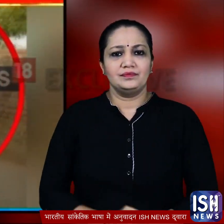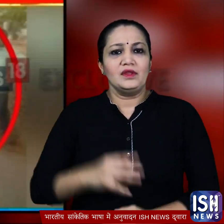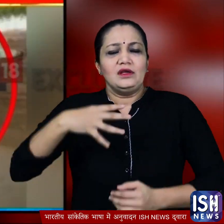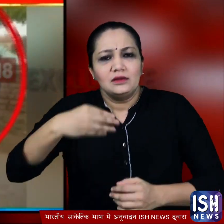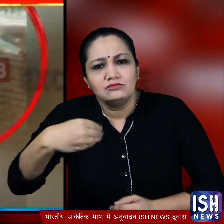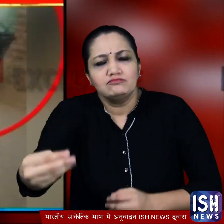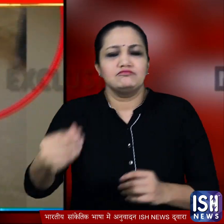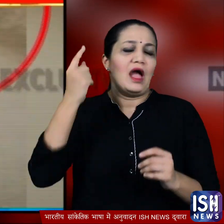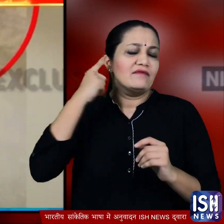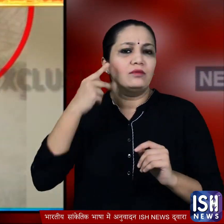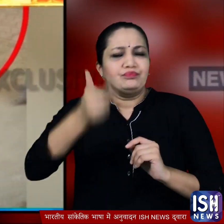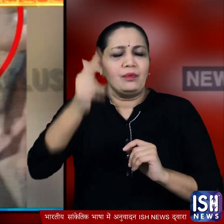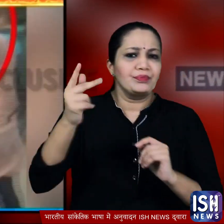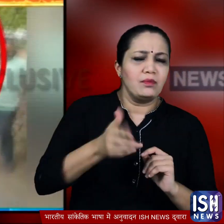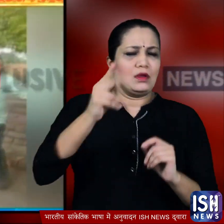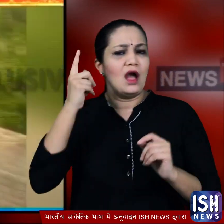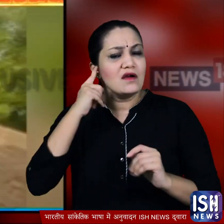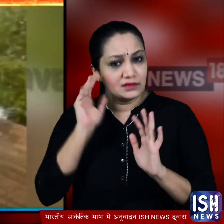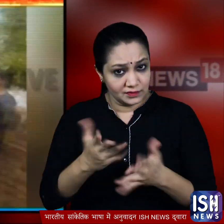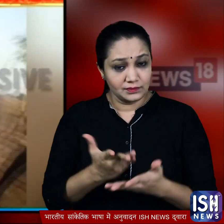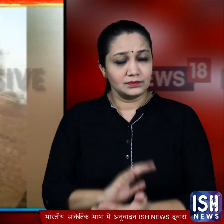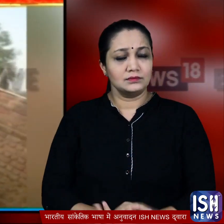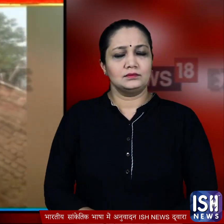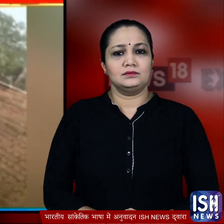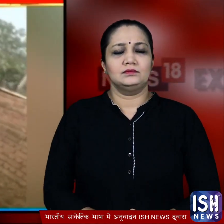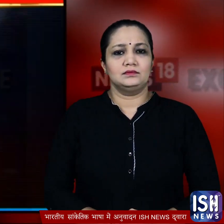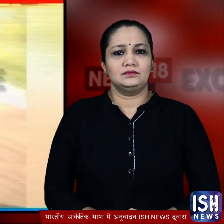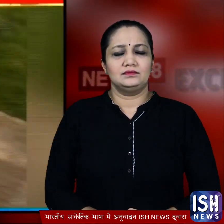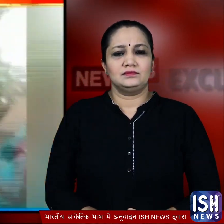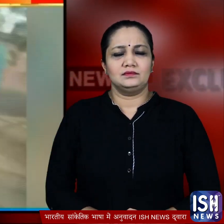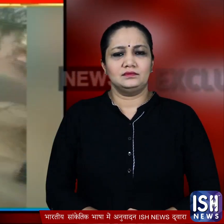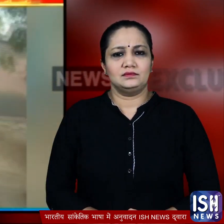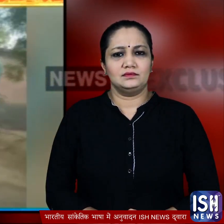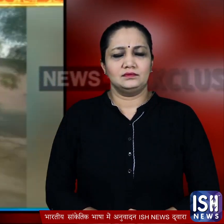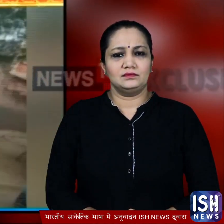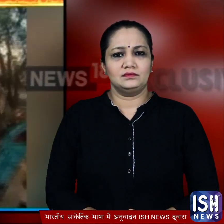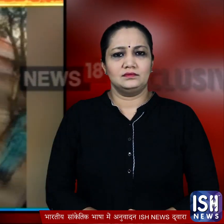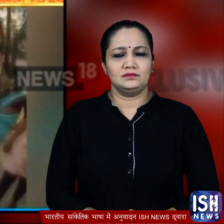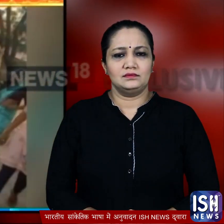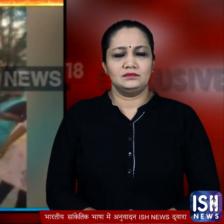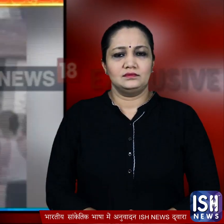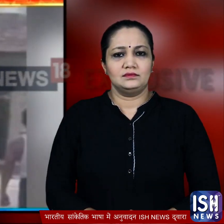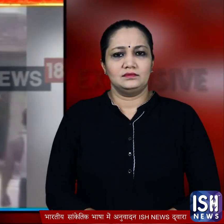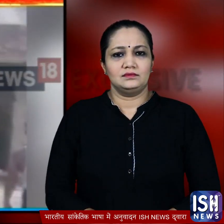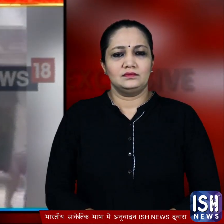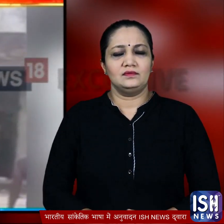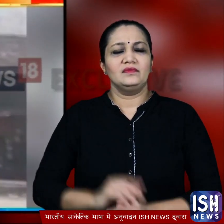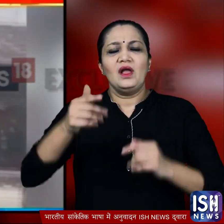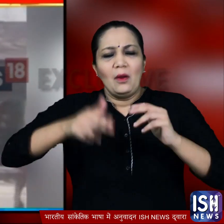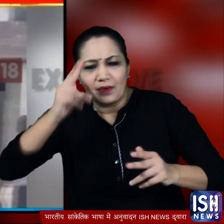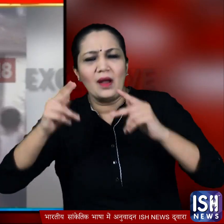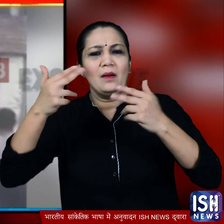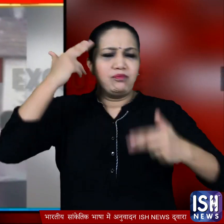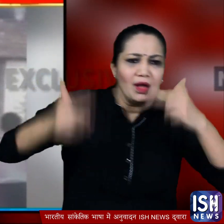रुक रुक कर गोलियां चलने की आवाजें भी सुनाई देती नहीं। अरे भाई साहब, जाते लड़ाई बातें करो ना तुम। गलियों में